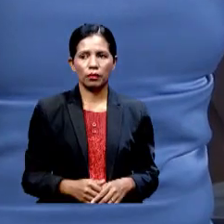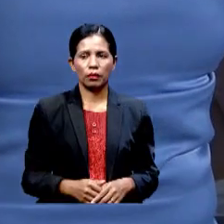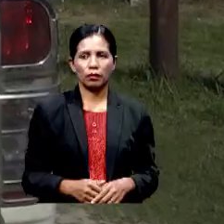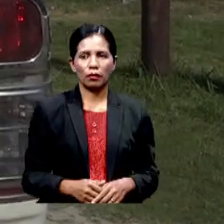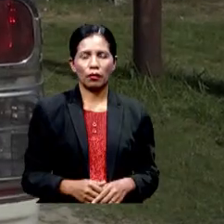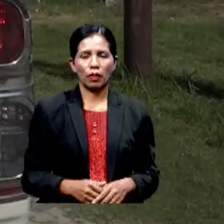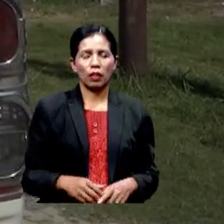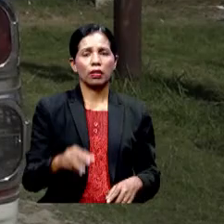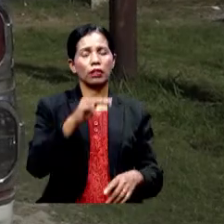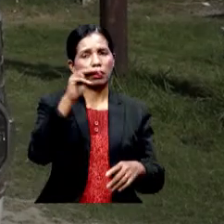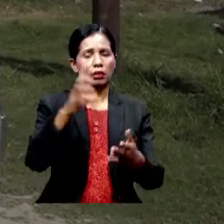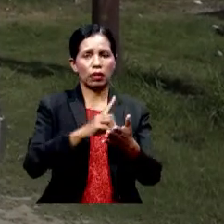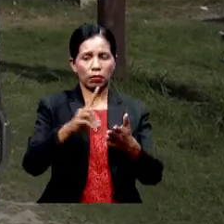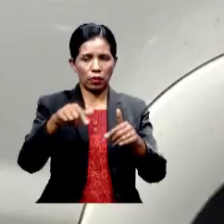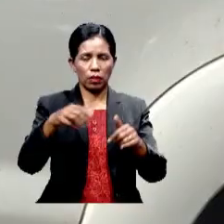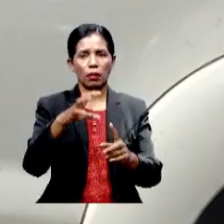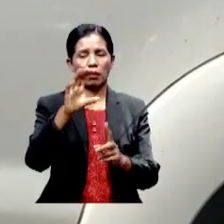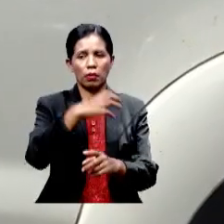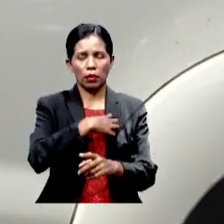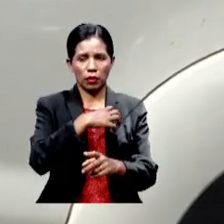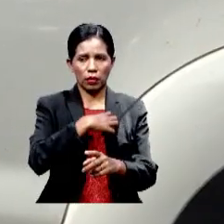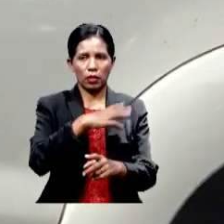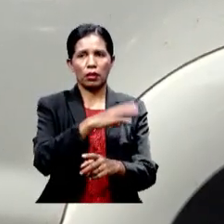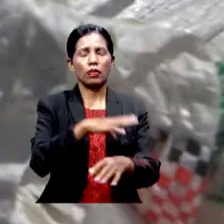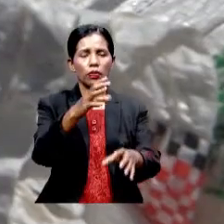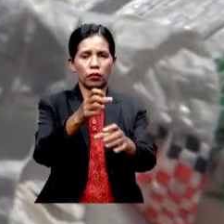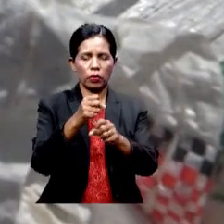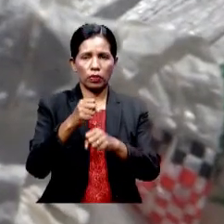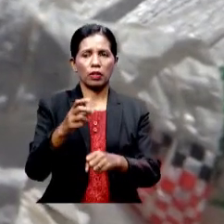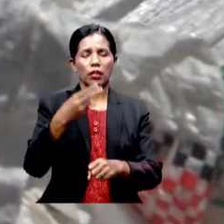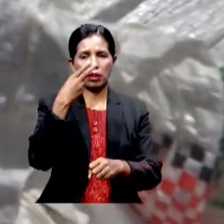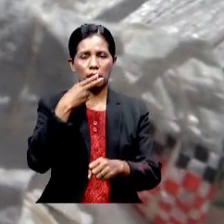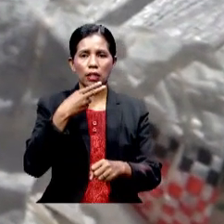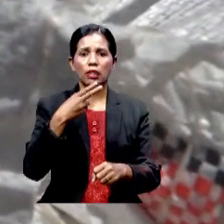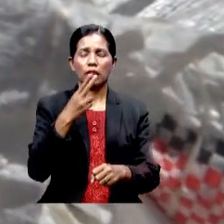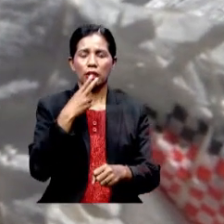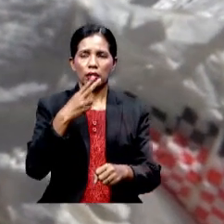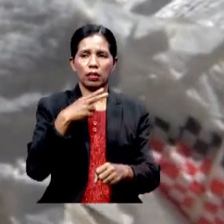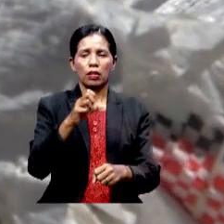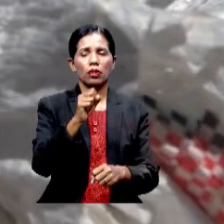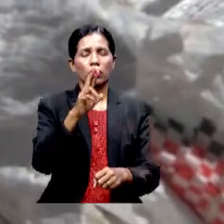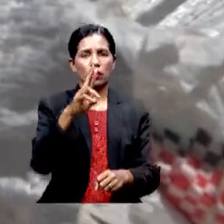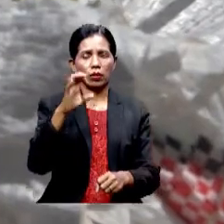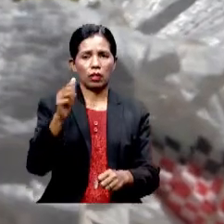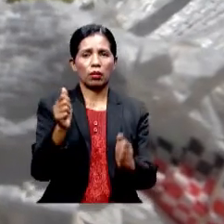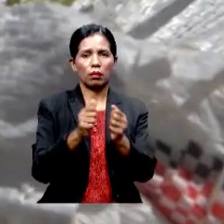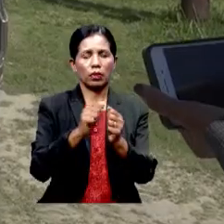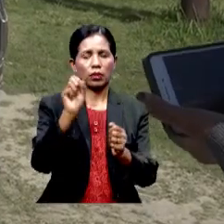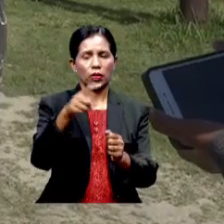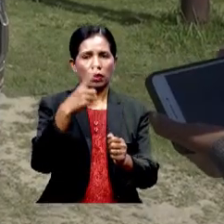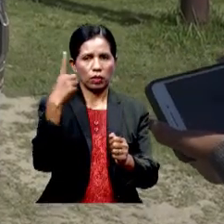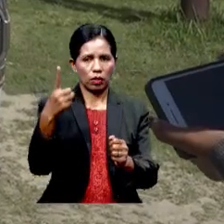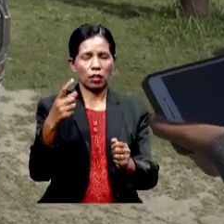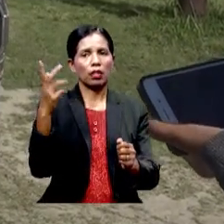Iha segunda semana ne pente la esquadra na infeto prende sigaru ilegal ho marca Surya Kartong Sanulo Racing Ida iha area